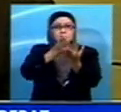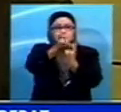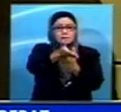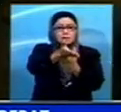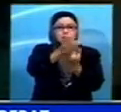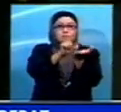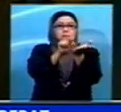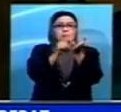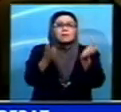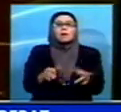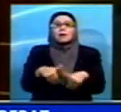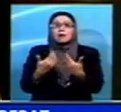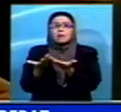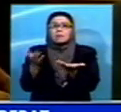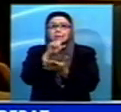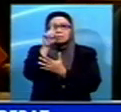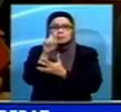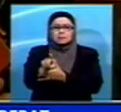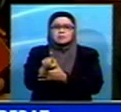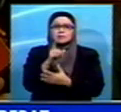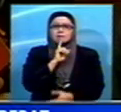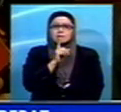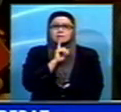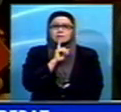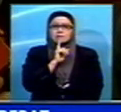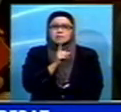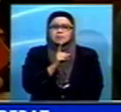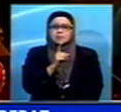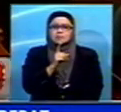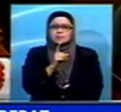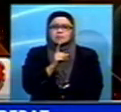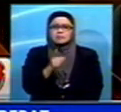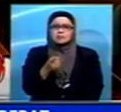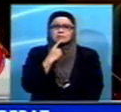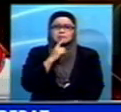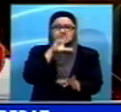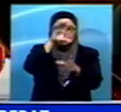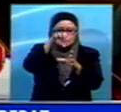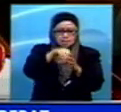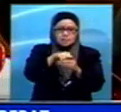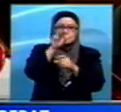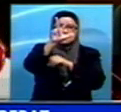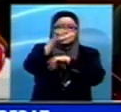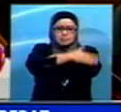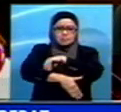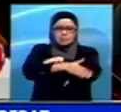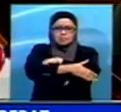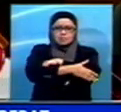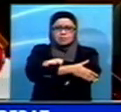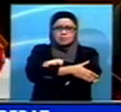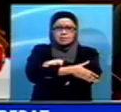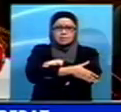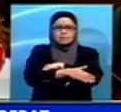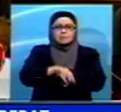menutup dia memulihkannya ia melibatkan tiga negara tripartit